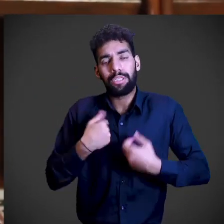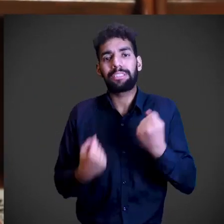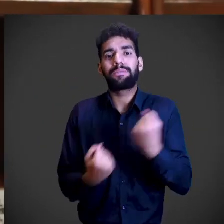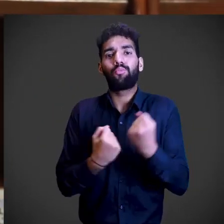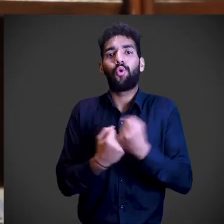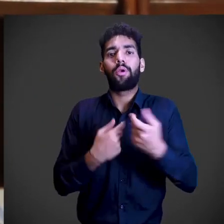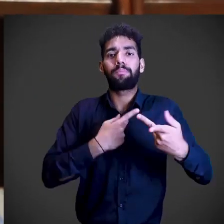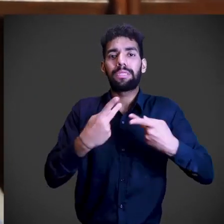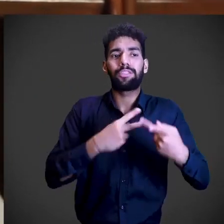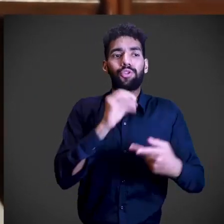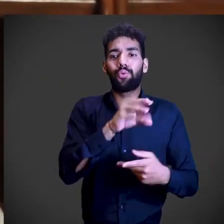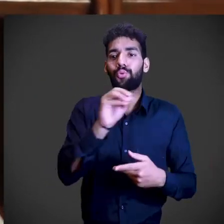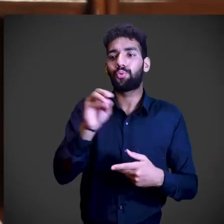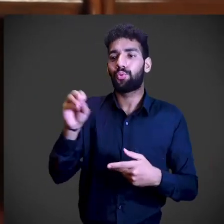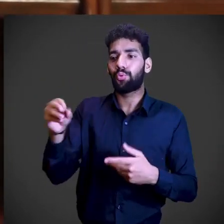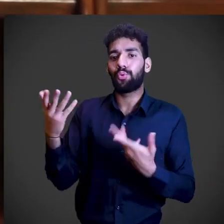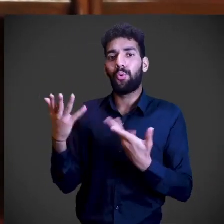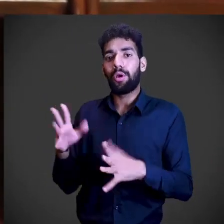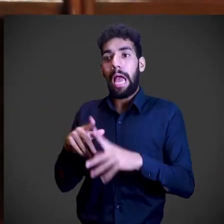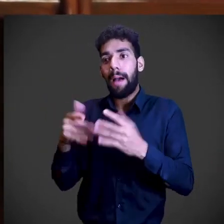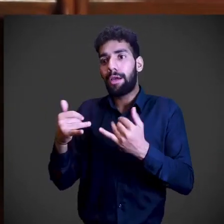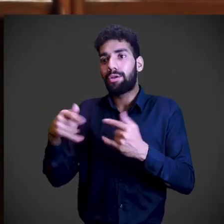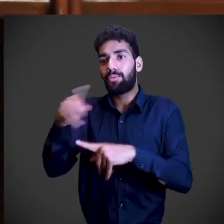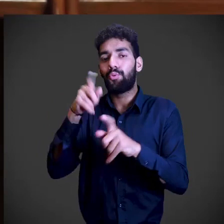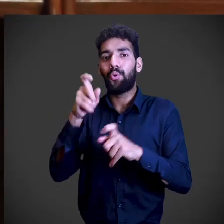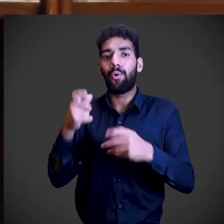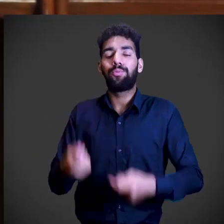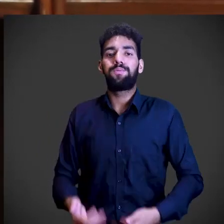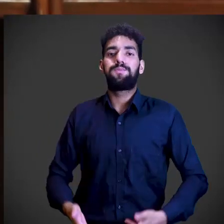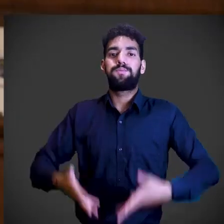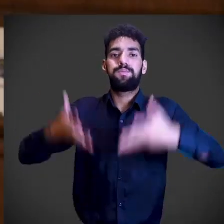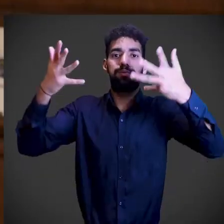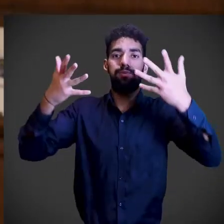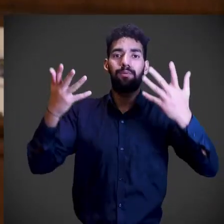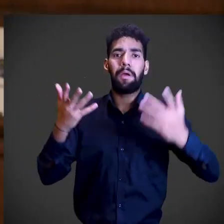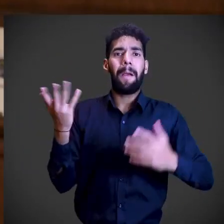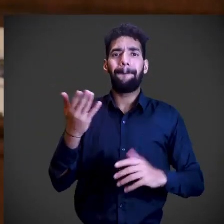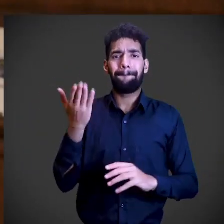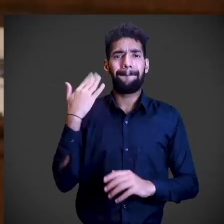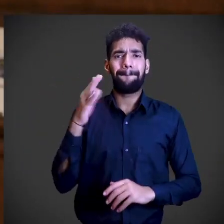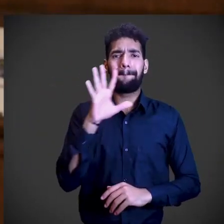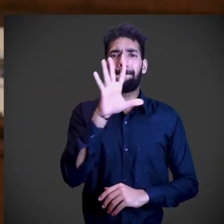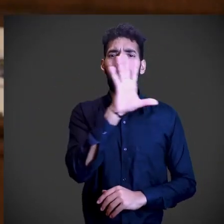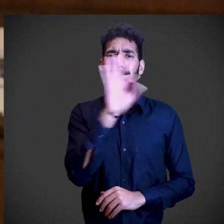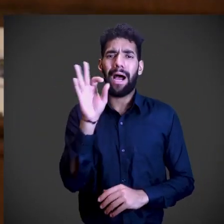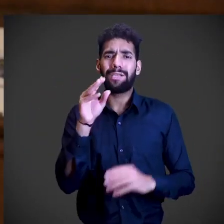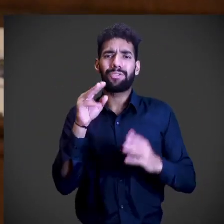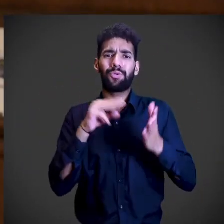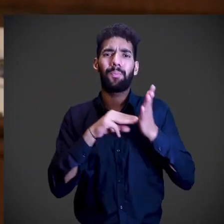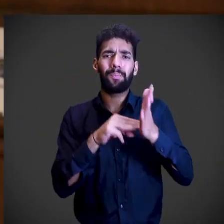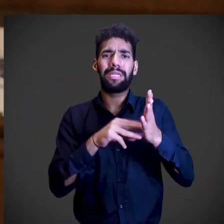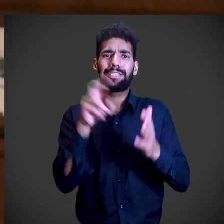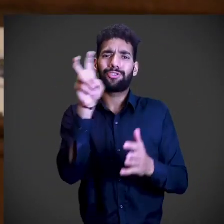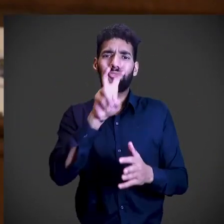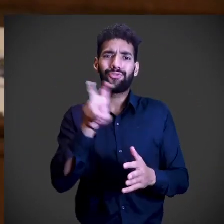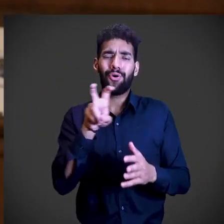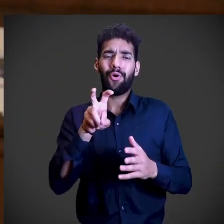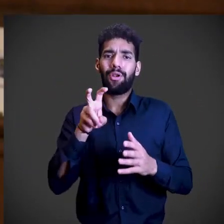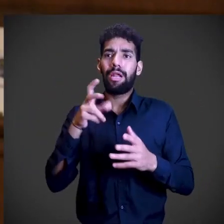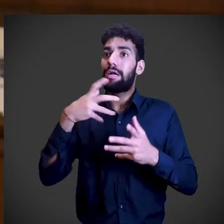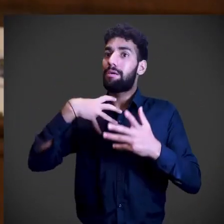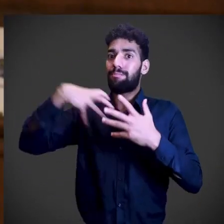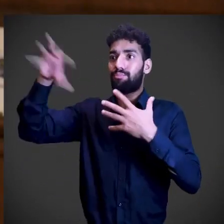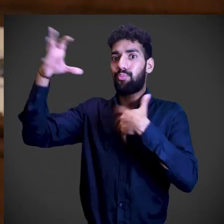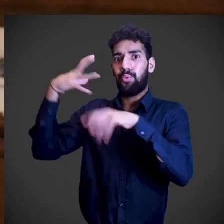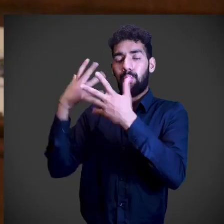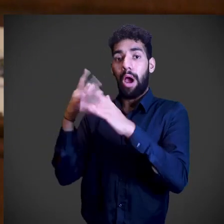उनके एक्सपोर्ट सिर्फ $500 मिलियन के थे। अब देखें तो वो तकरीबन $300 बिलियन